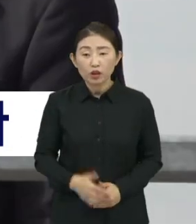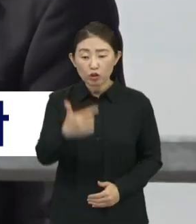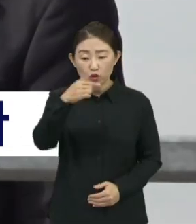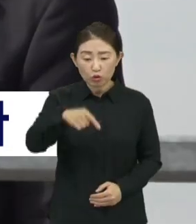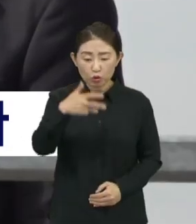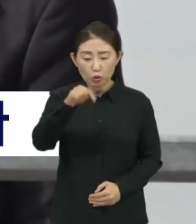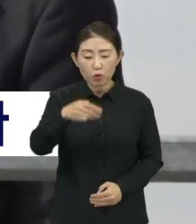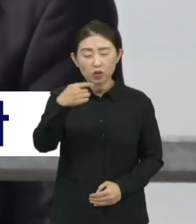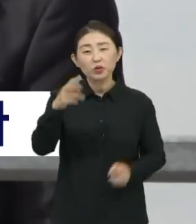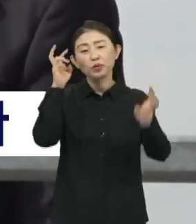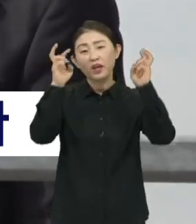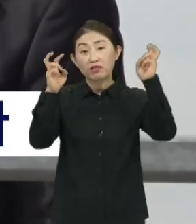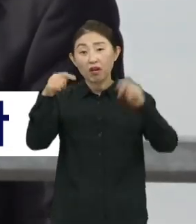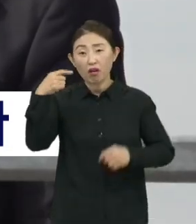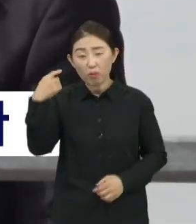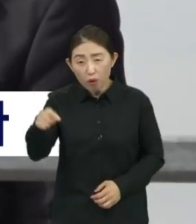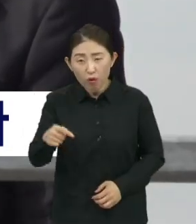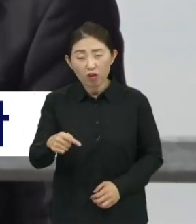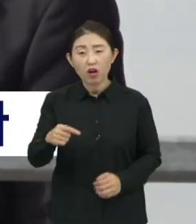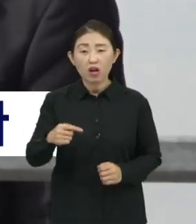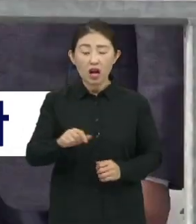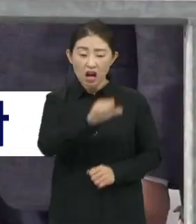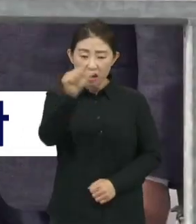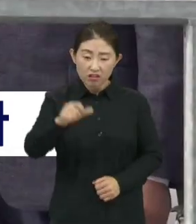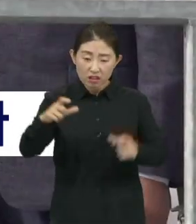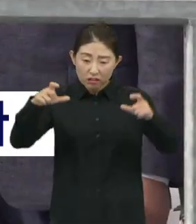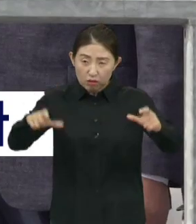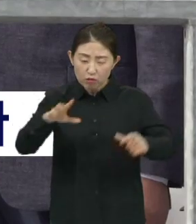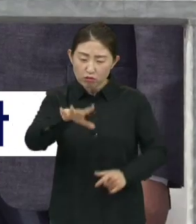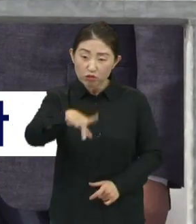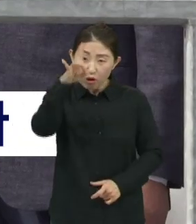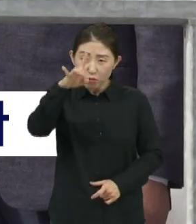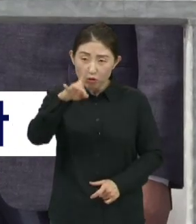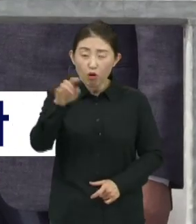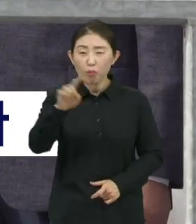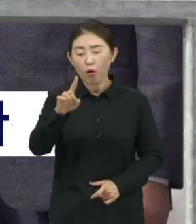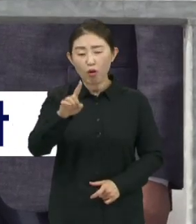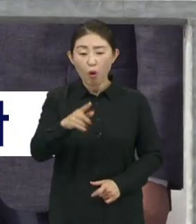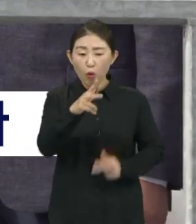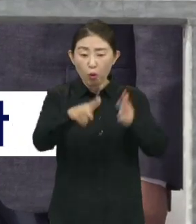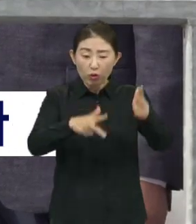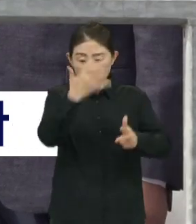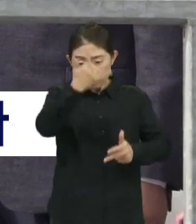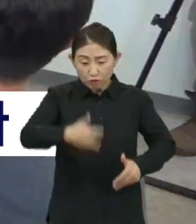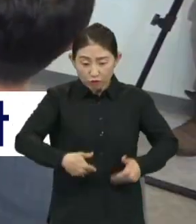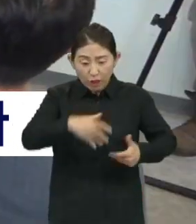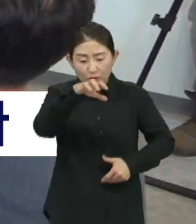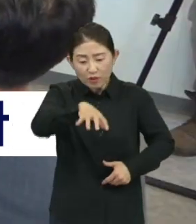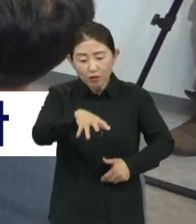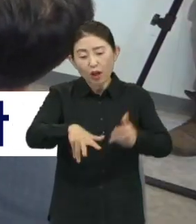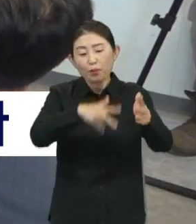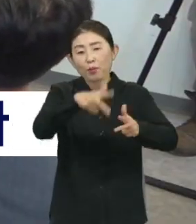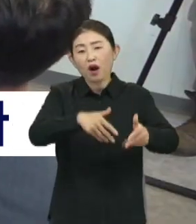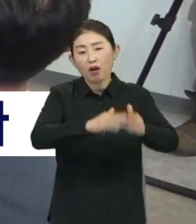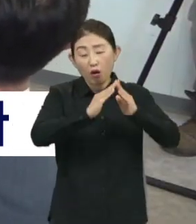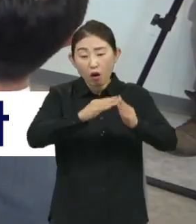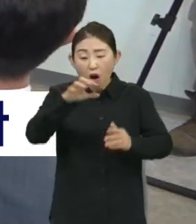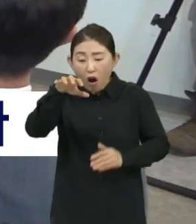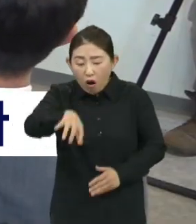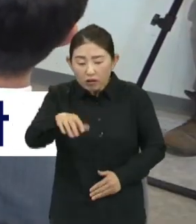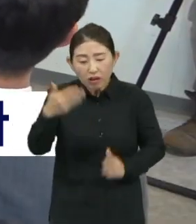뉴콜드가 한류와 K푸드 열풍 속에 아시아권 첫 진출지로 충남을 선택하고 당진 송악 물류